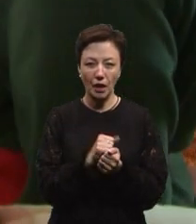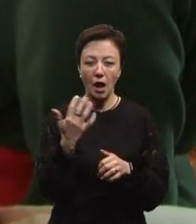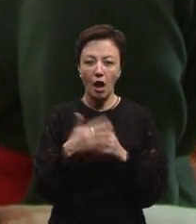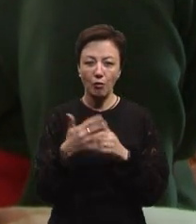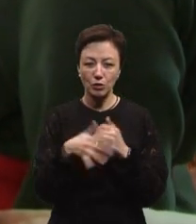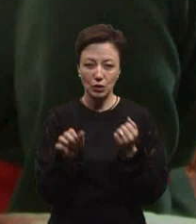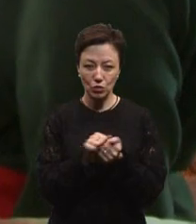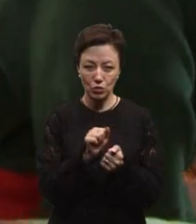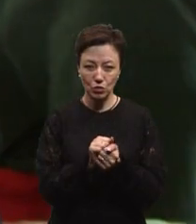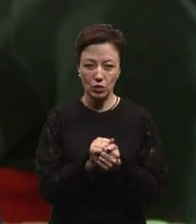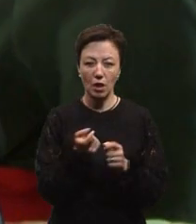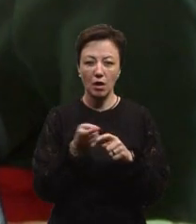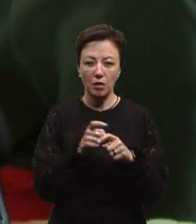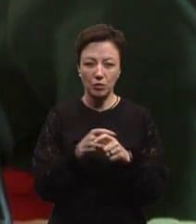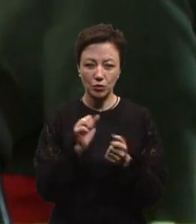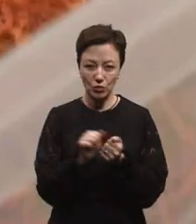тушена бараболя